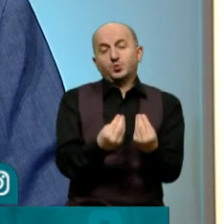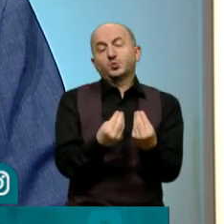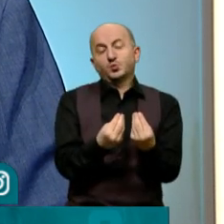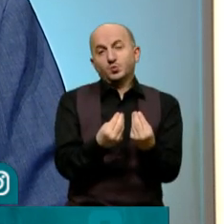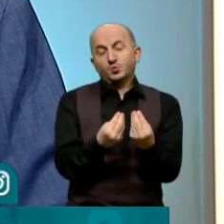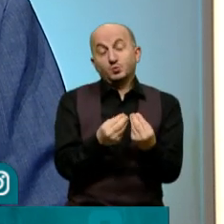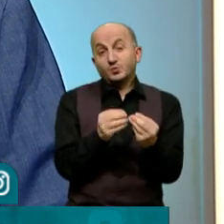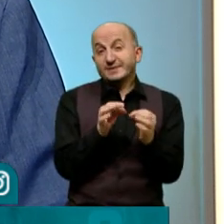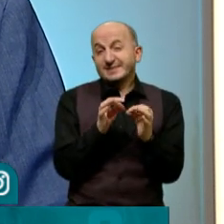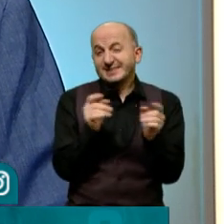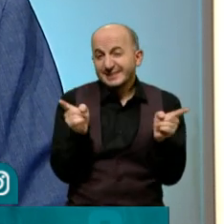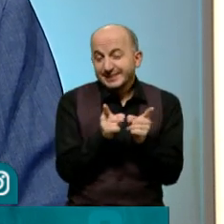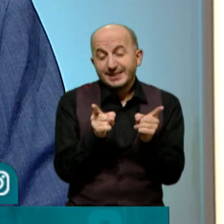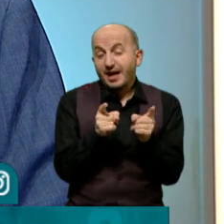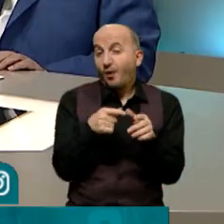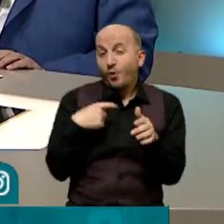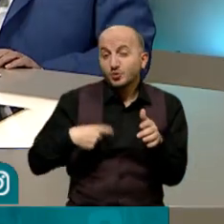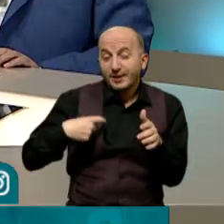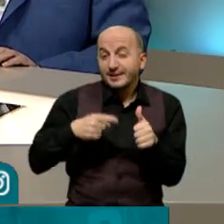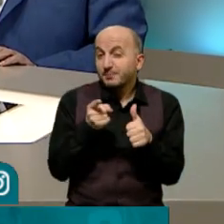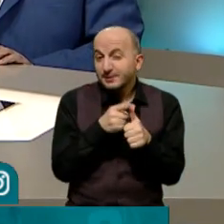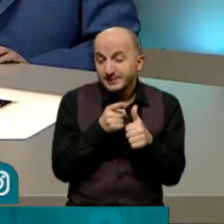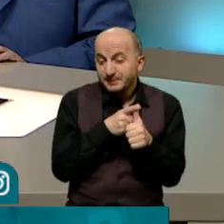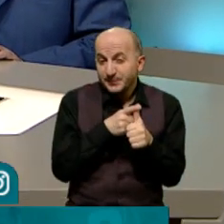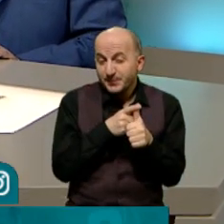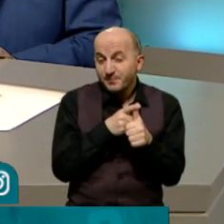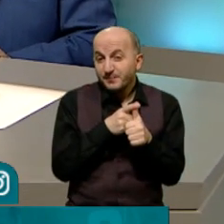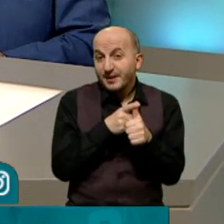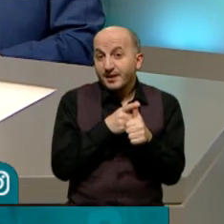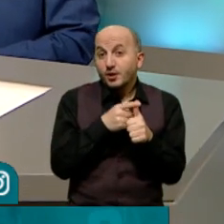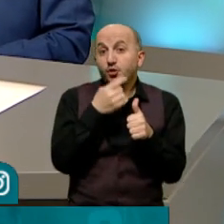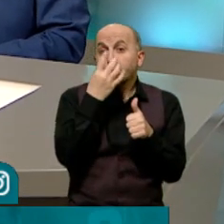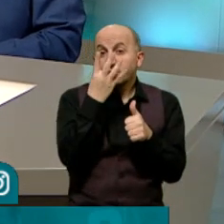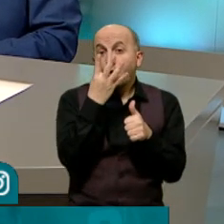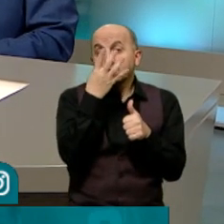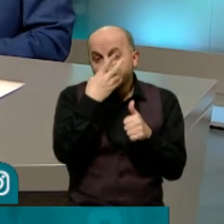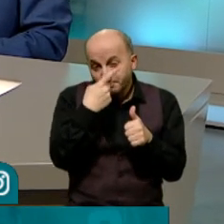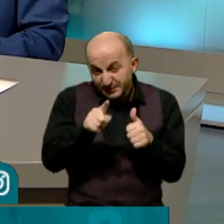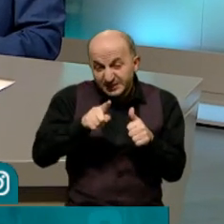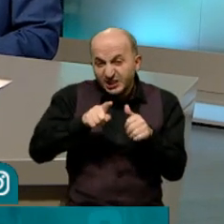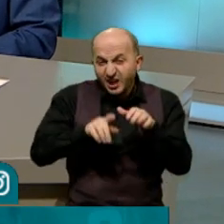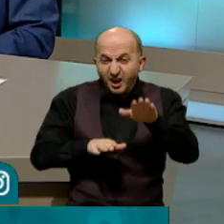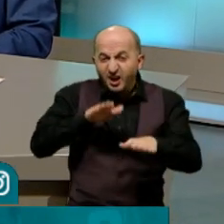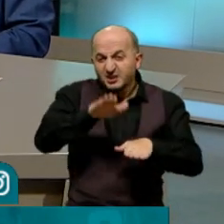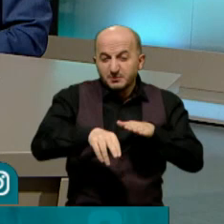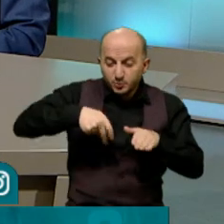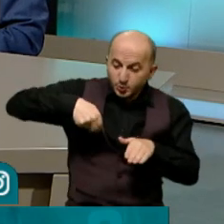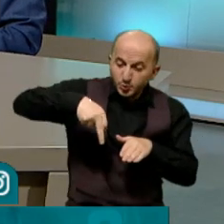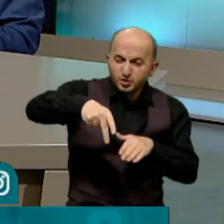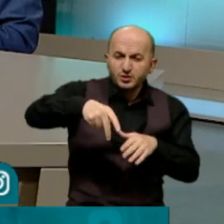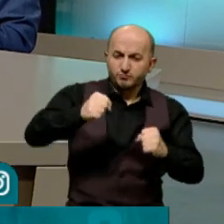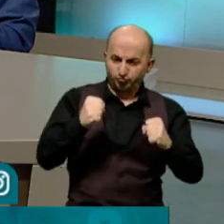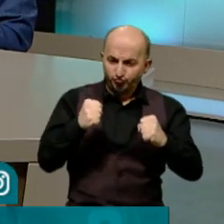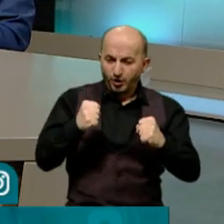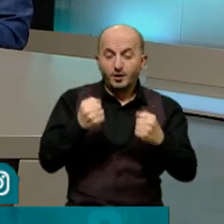Bunlar nedir hocam? Çok kısa söylesene. Bu nitelikler bir, yani işte en az 4000 adım yürüyecek kadar dayanıklı